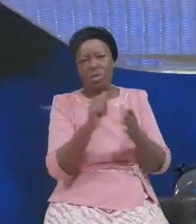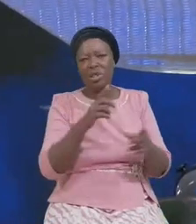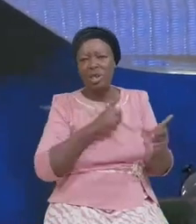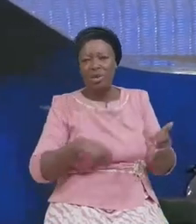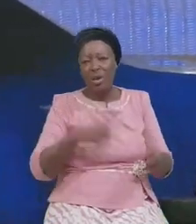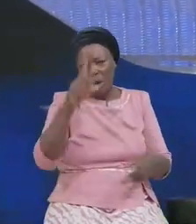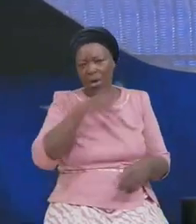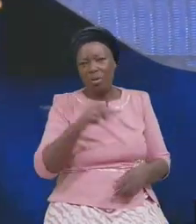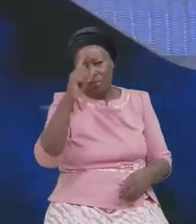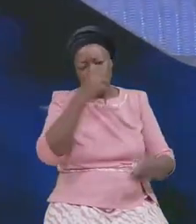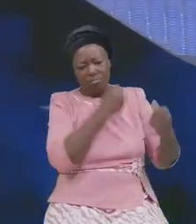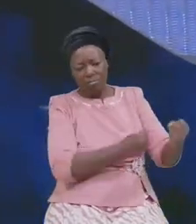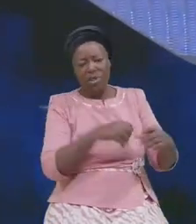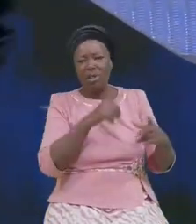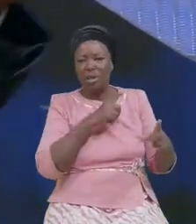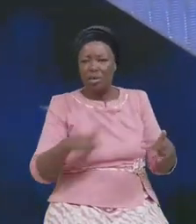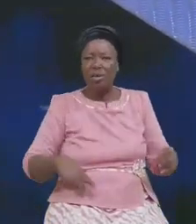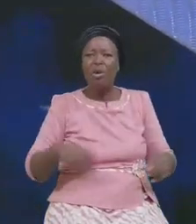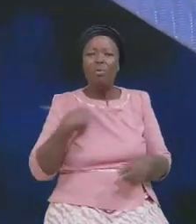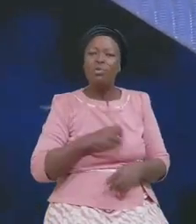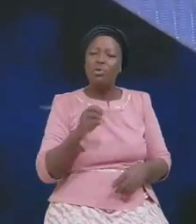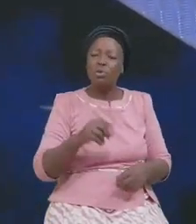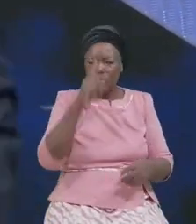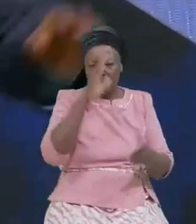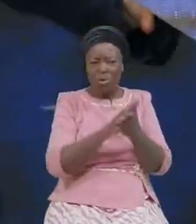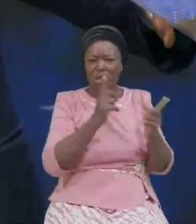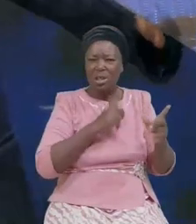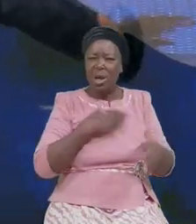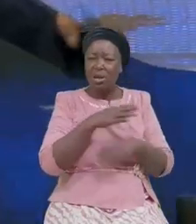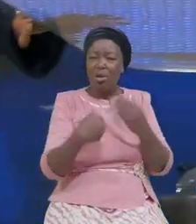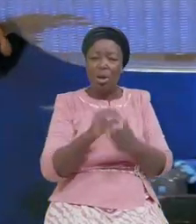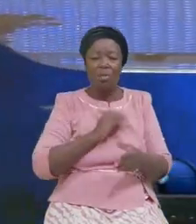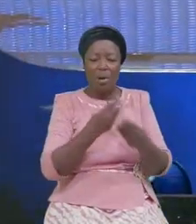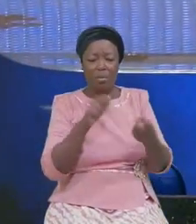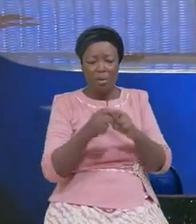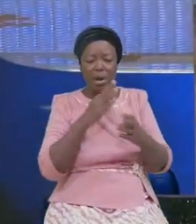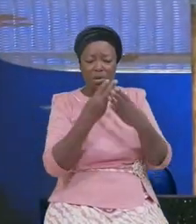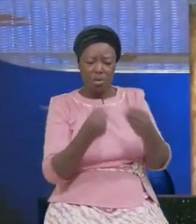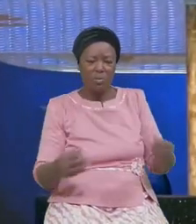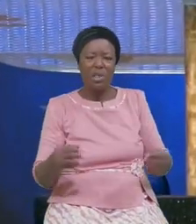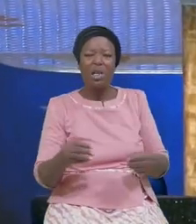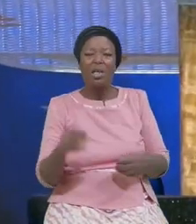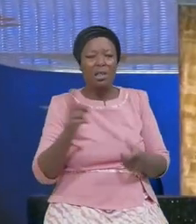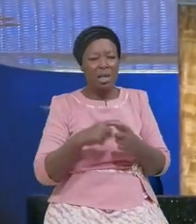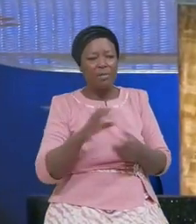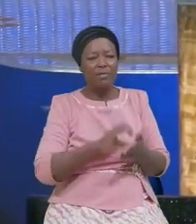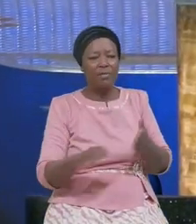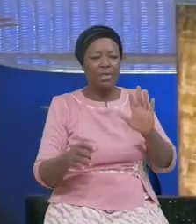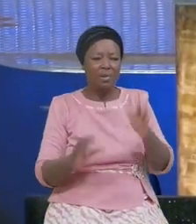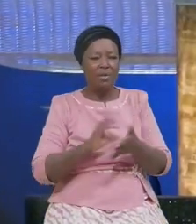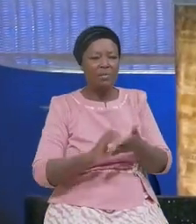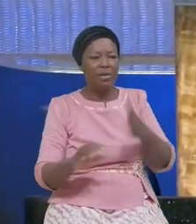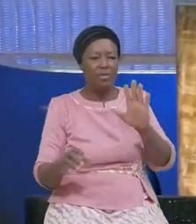Nous lui faisons confiance et tous nos problèmes sont résolus par lui. Et il dit, verset 5, il